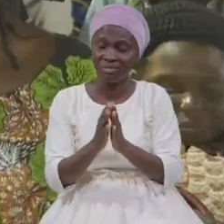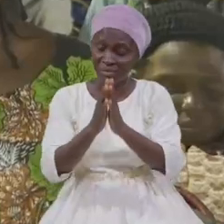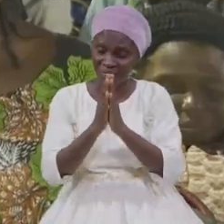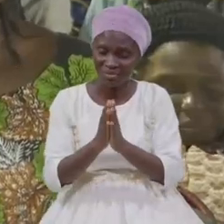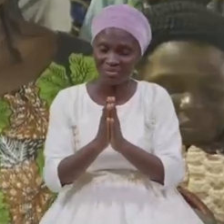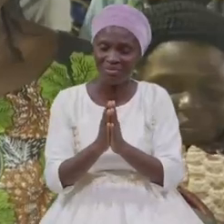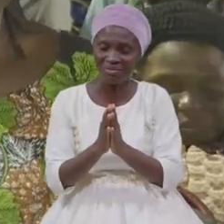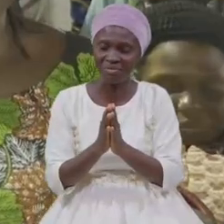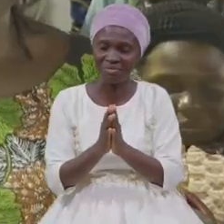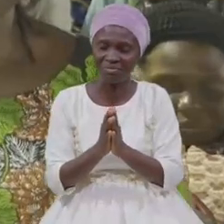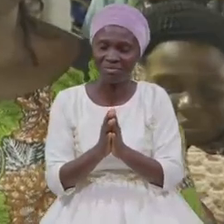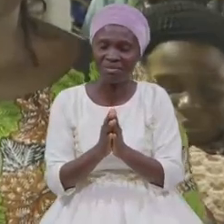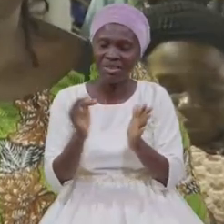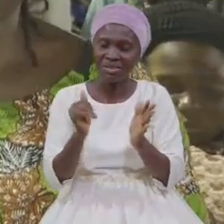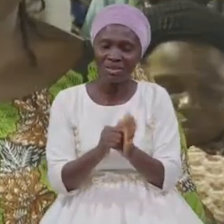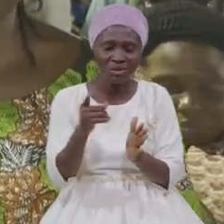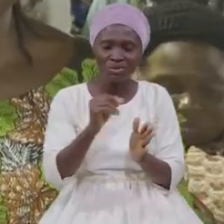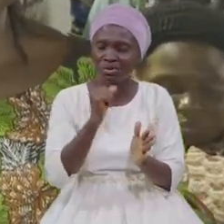Pas